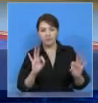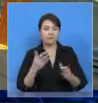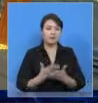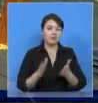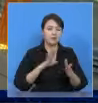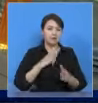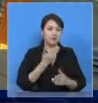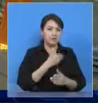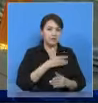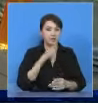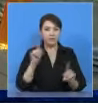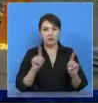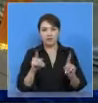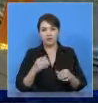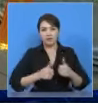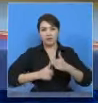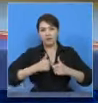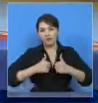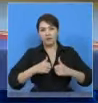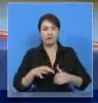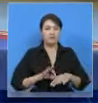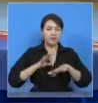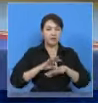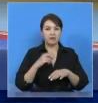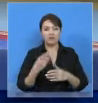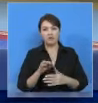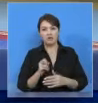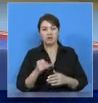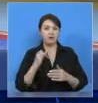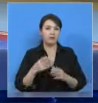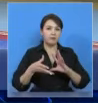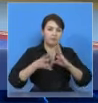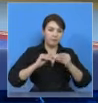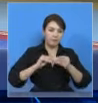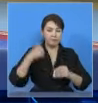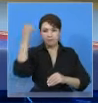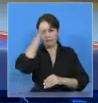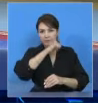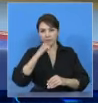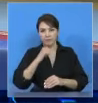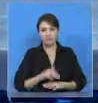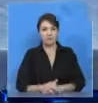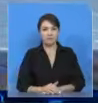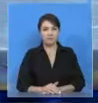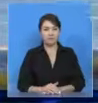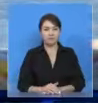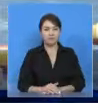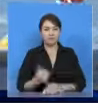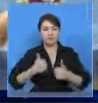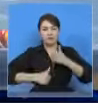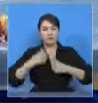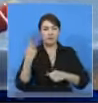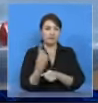хотелось бы отметить что данный чемпионата области проводится в рамках подведения итогов года турнир впервые